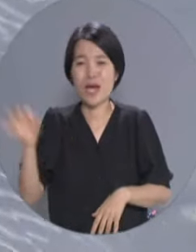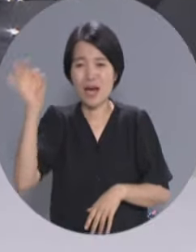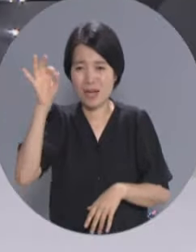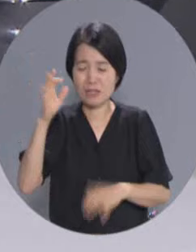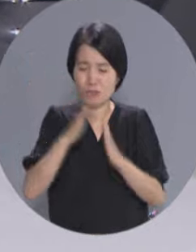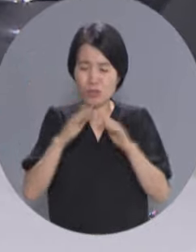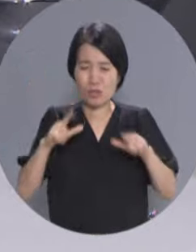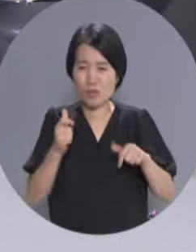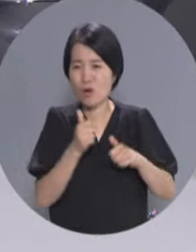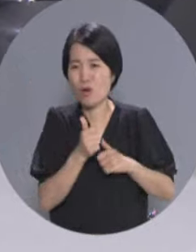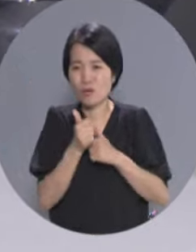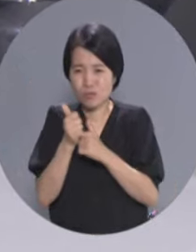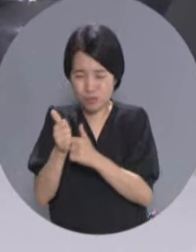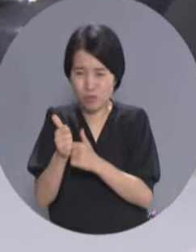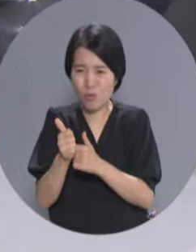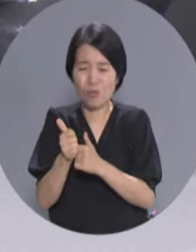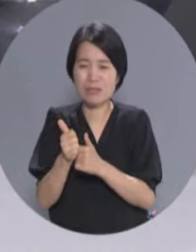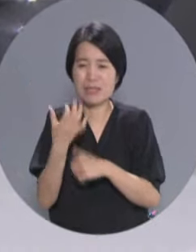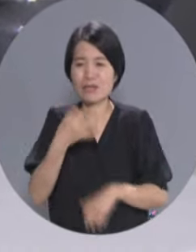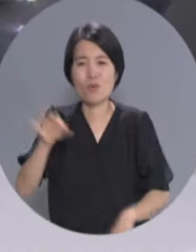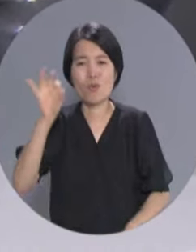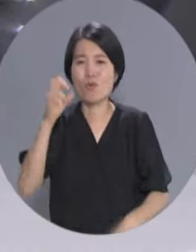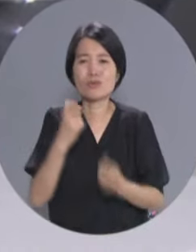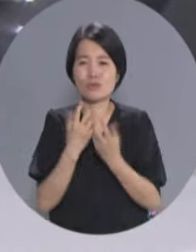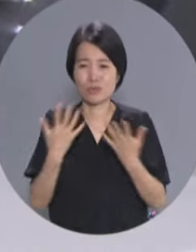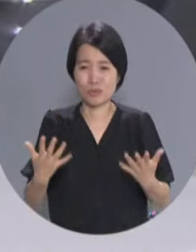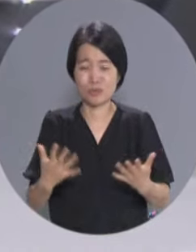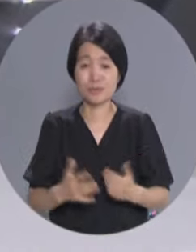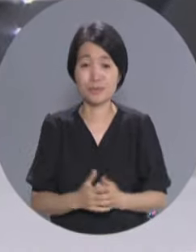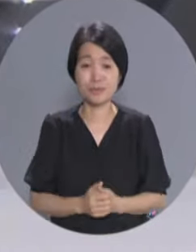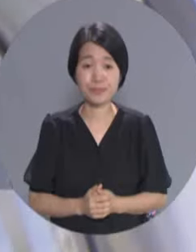전남도이 흐름을 피할 수 없었습니다